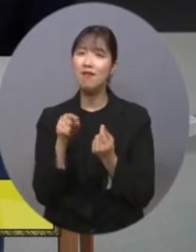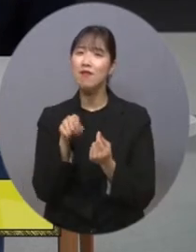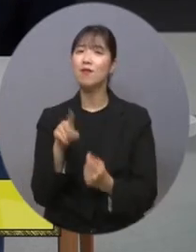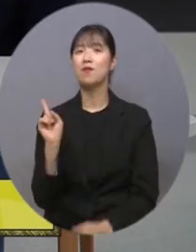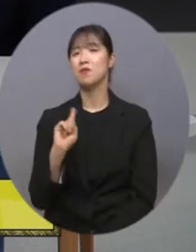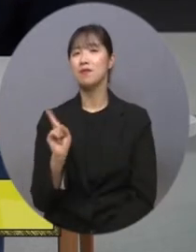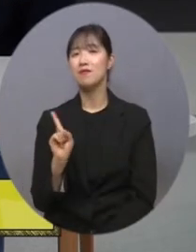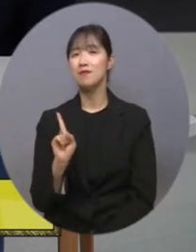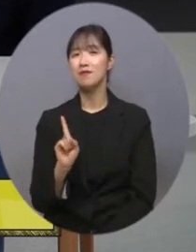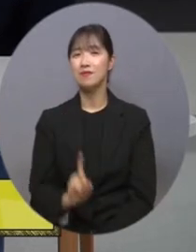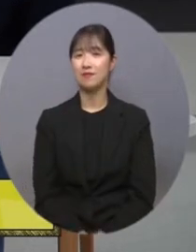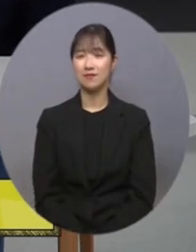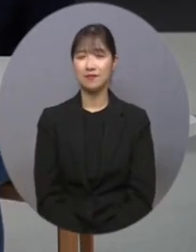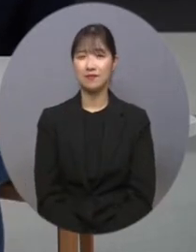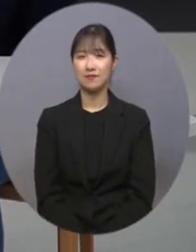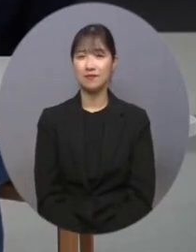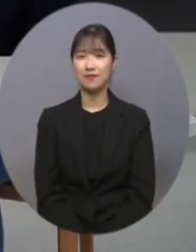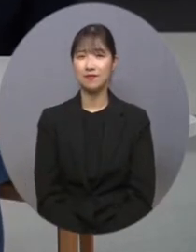차별점이 있을까요?